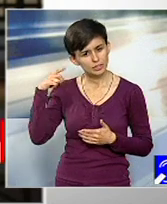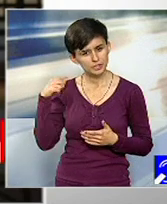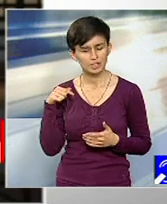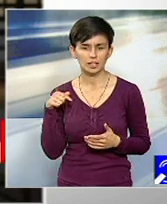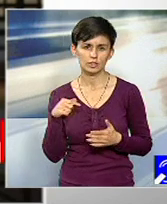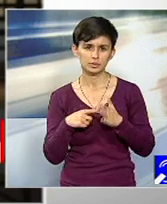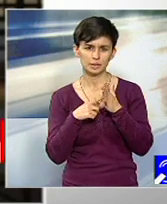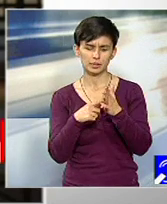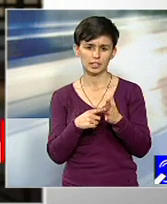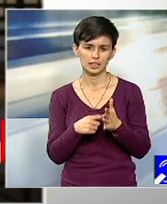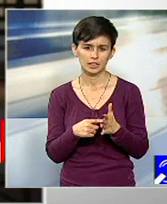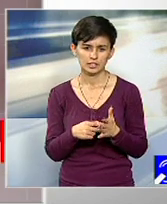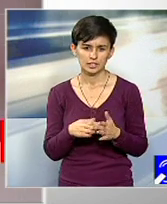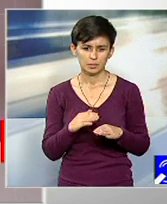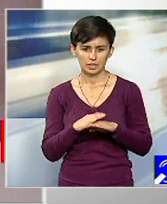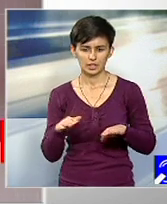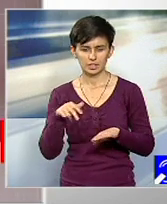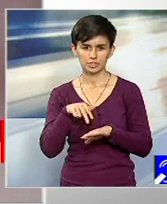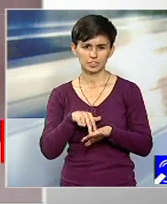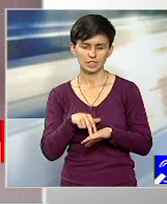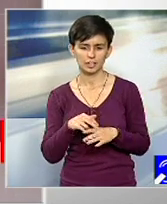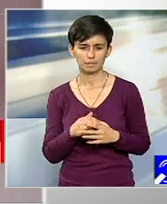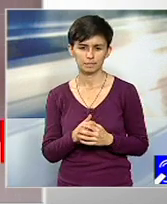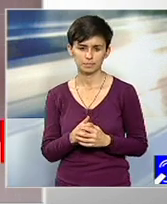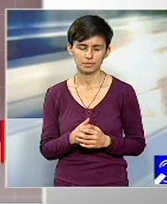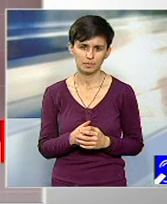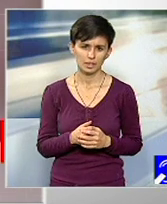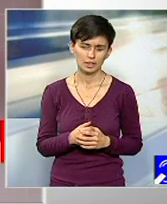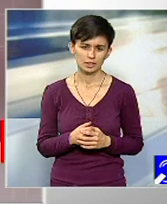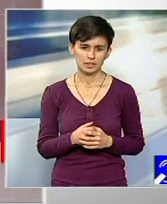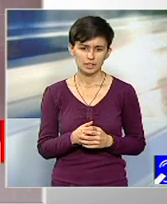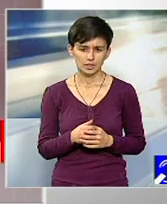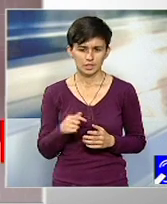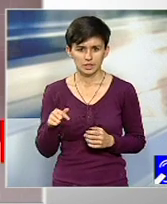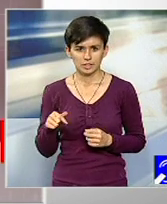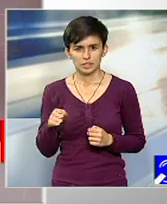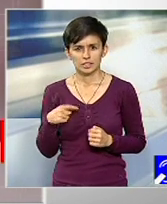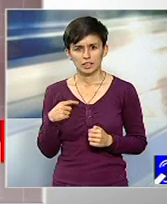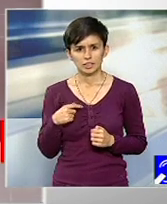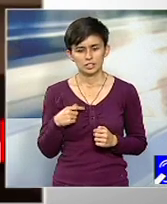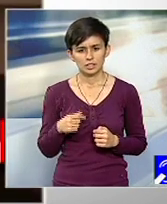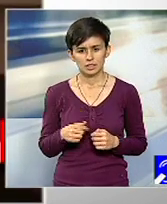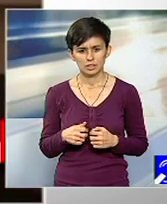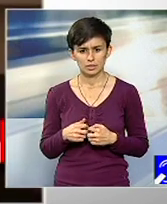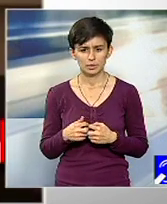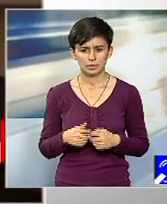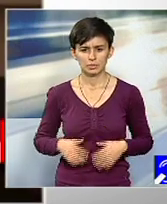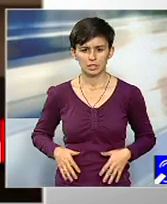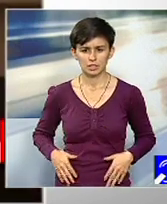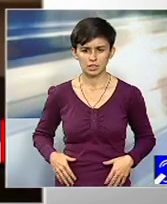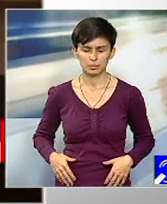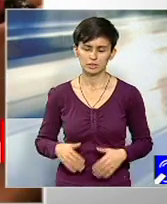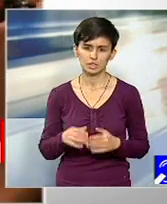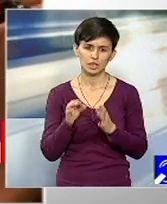a se lansa în cariera de fotomodel. Carneșia Patton, originară din Birmingham, Alabama, este paralizată de la brâu în jos, datorită